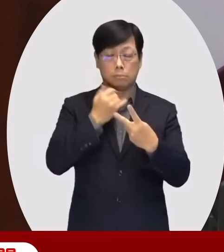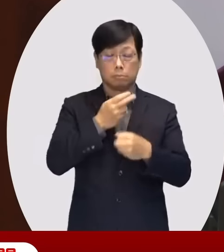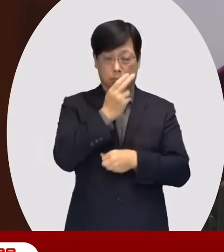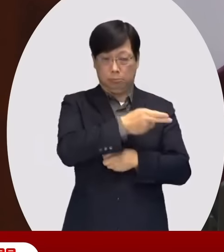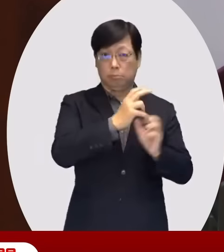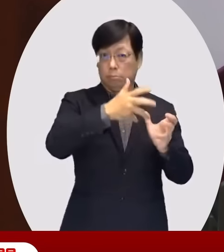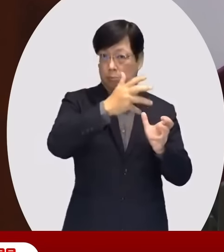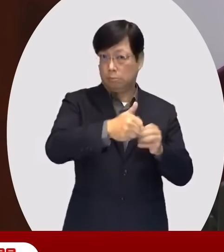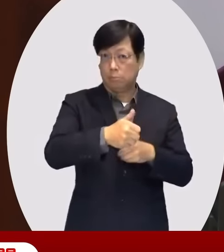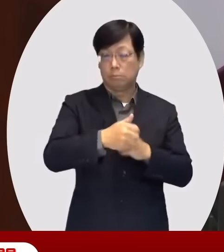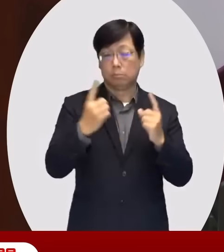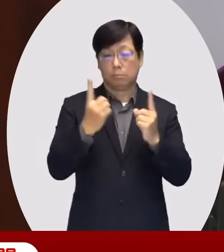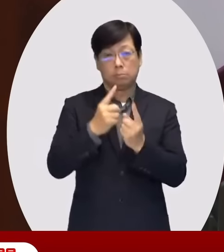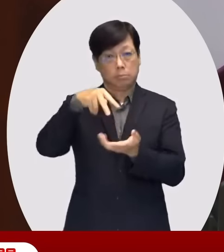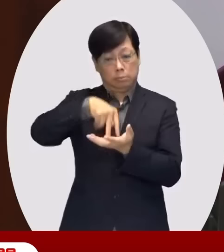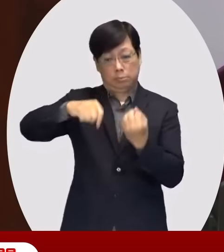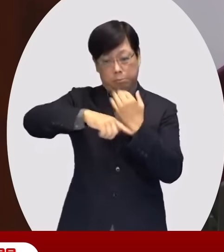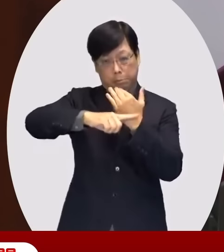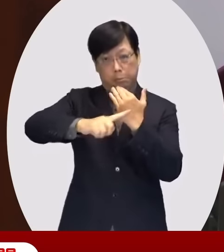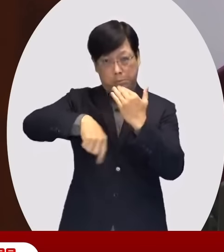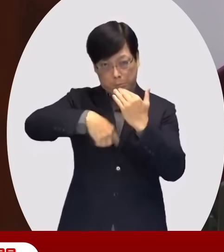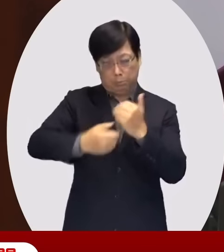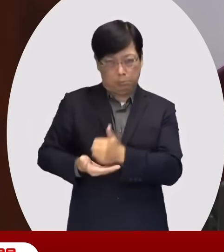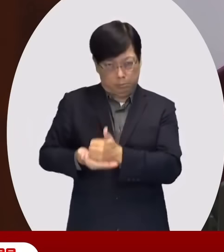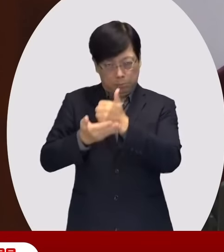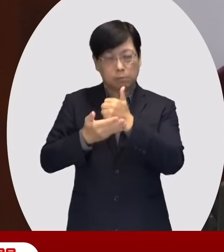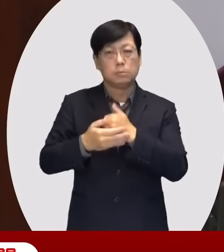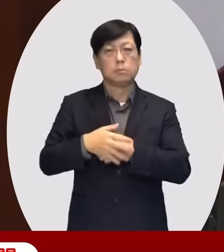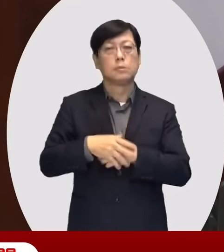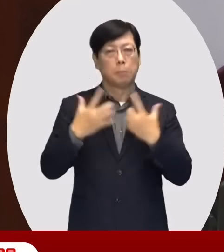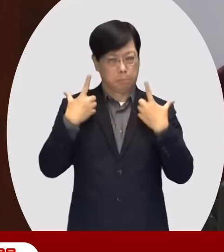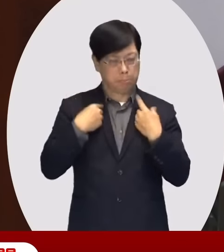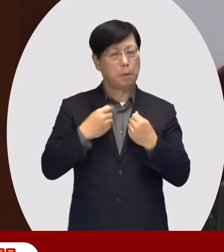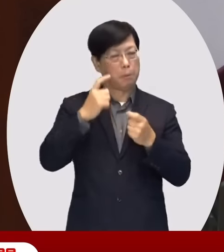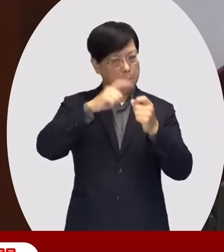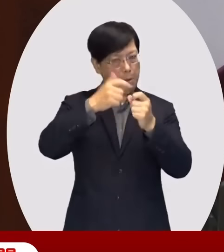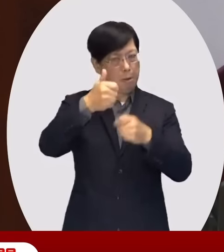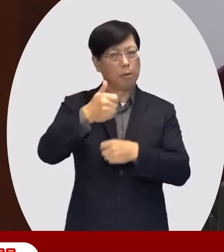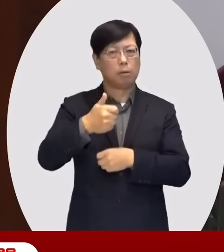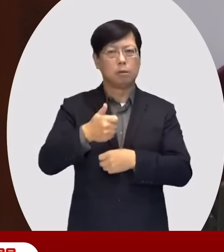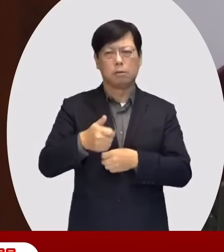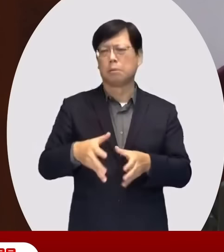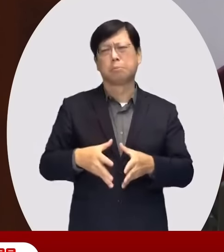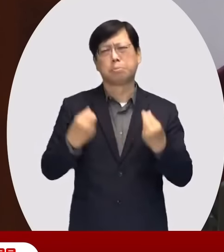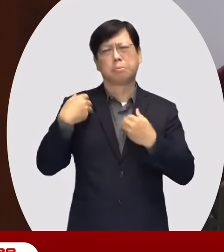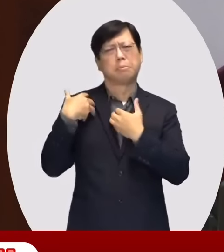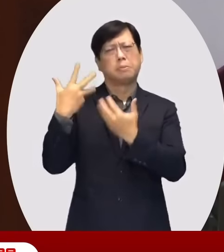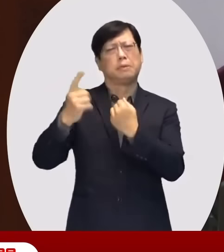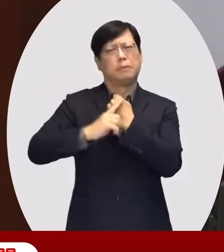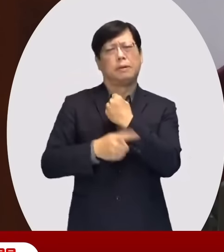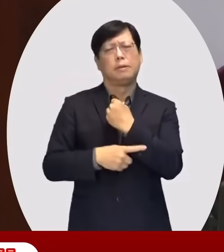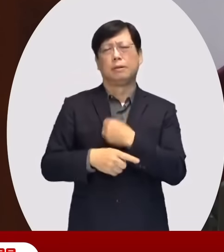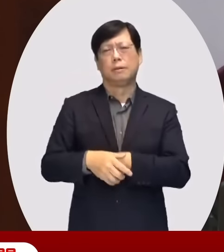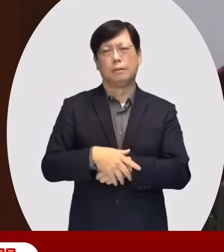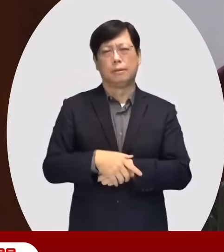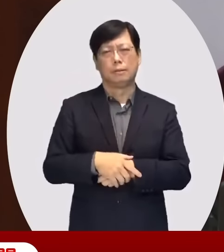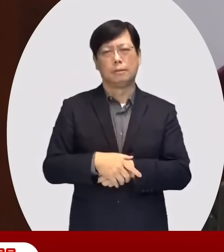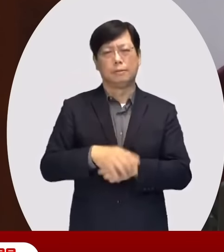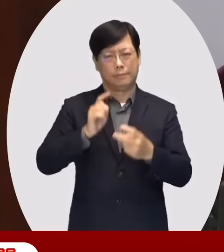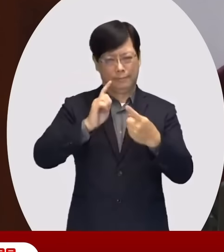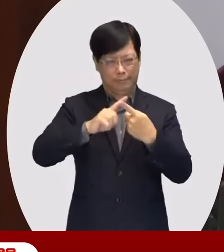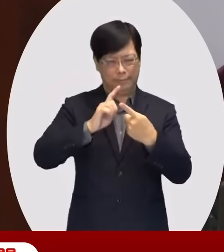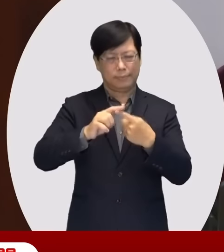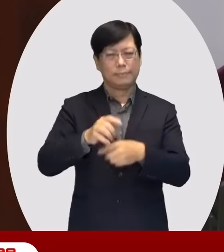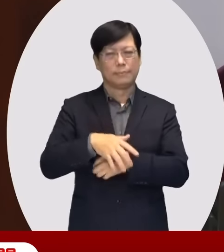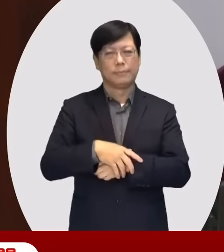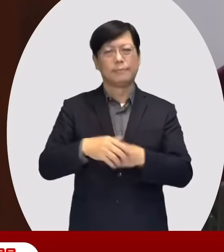请总统对立法院为适当的尊重，立是很良好，何必诉诸法律呢？这是